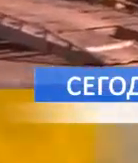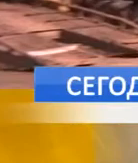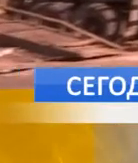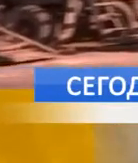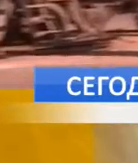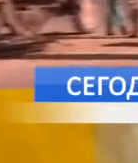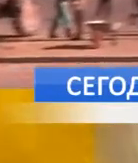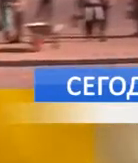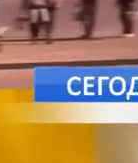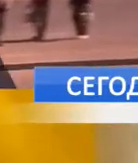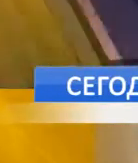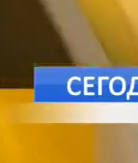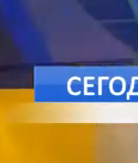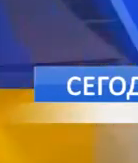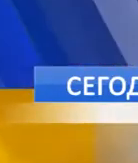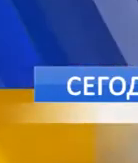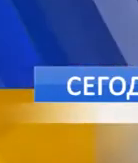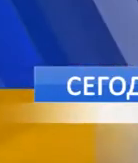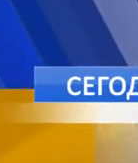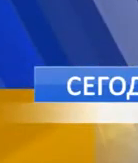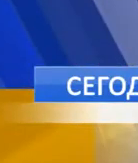прямиком уходит на завод